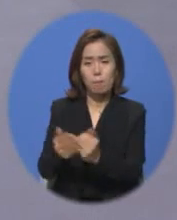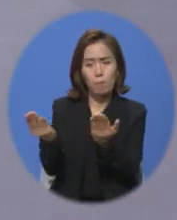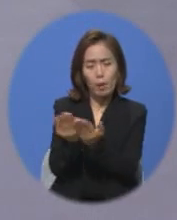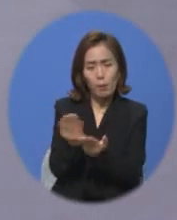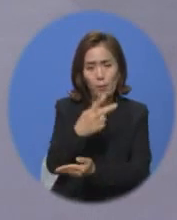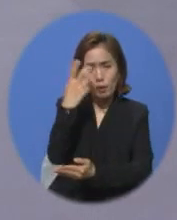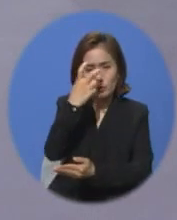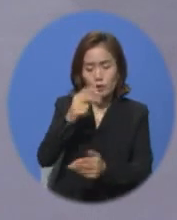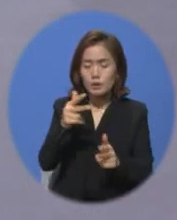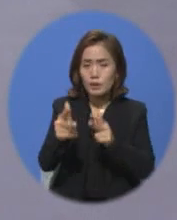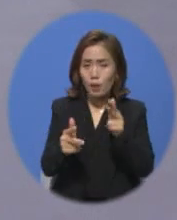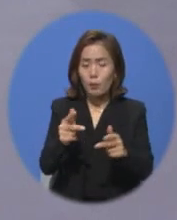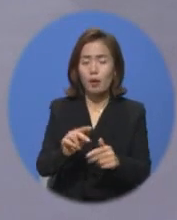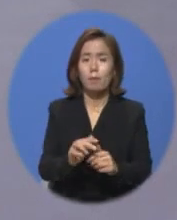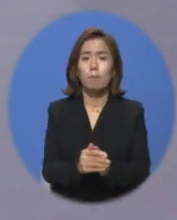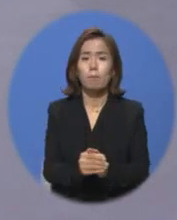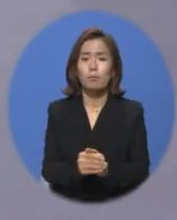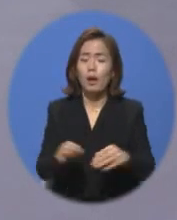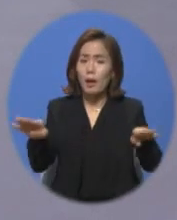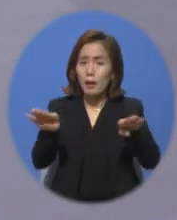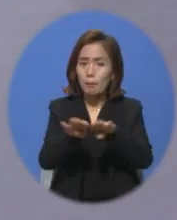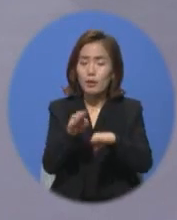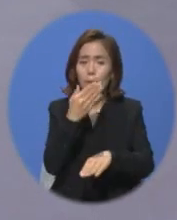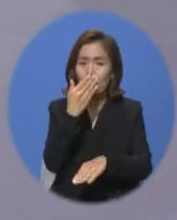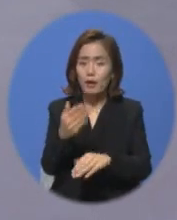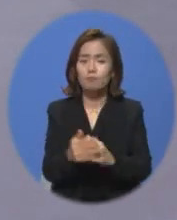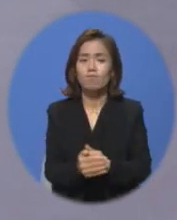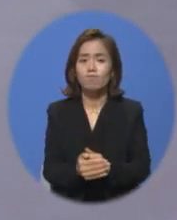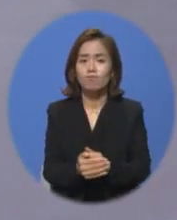AI산업이